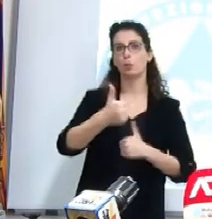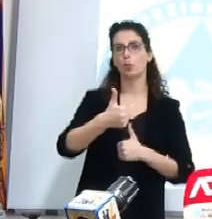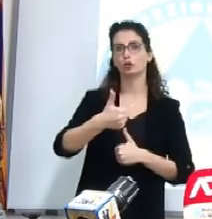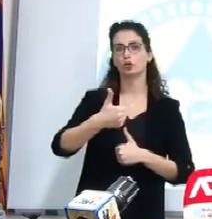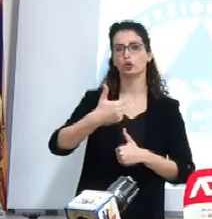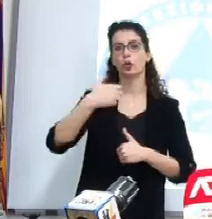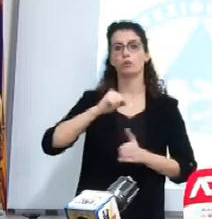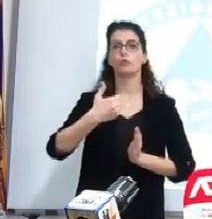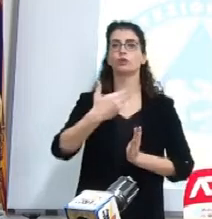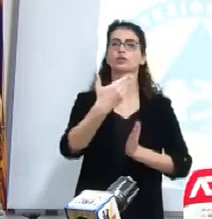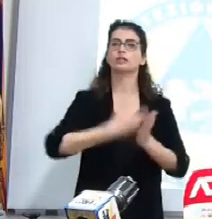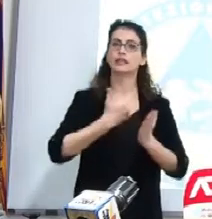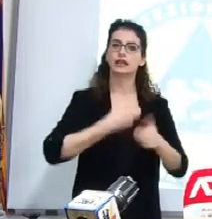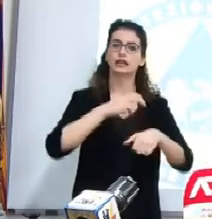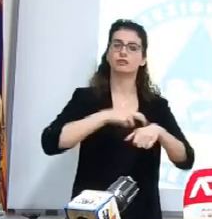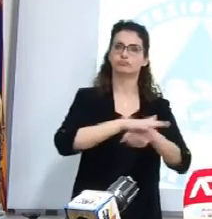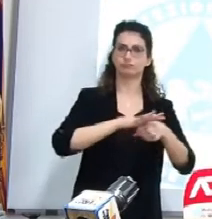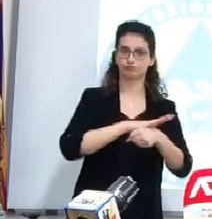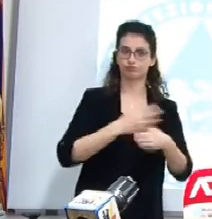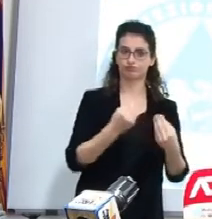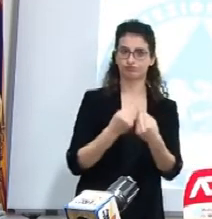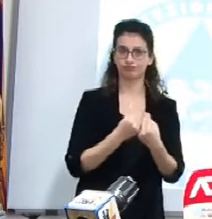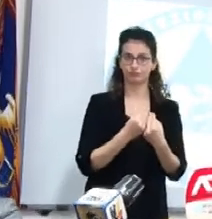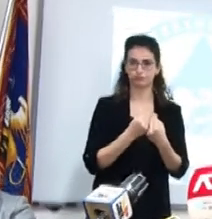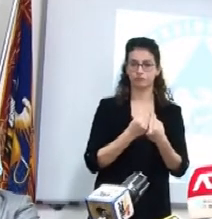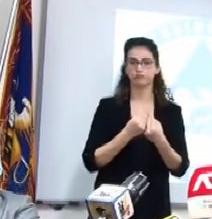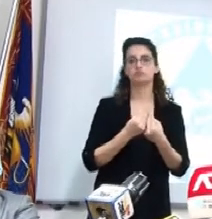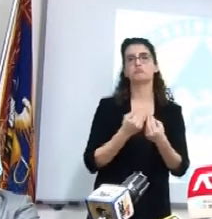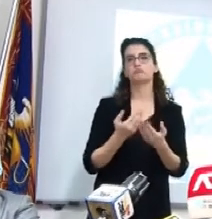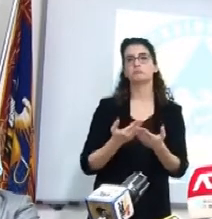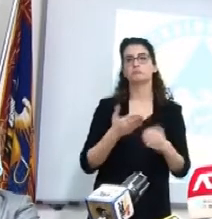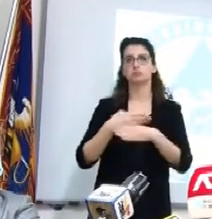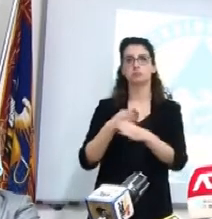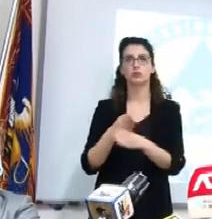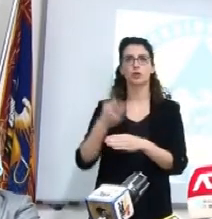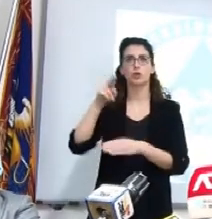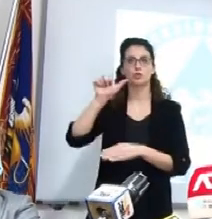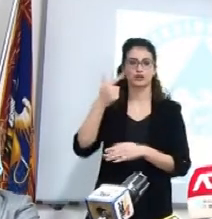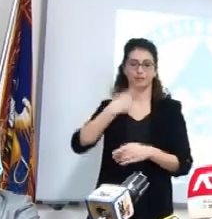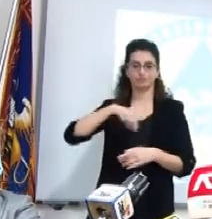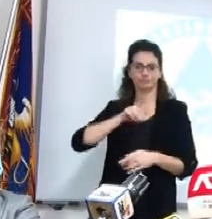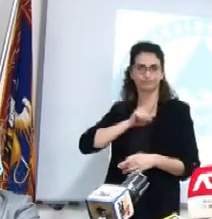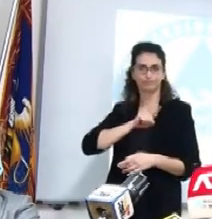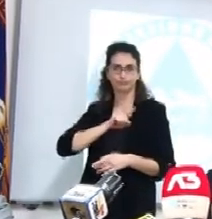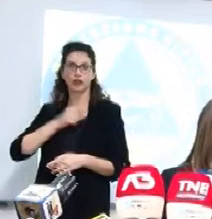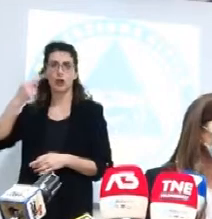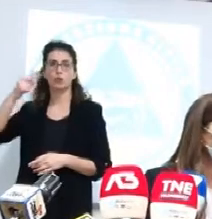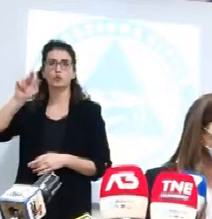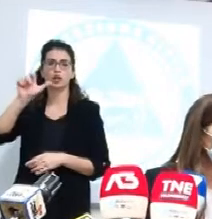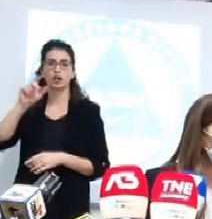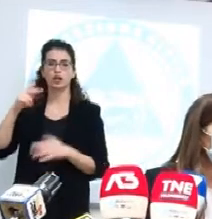colleghi di medicina generale li abbiamo condivisi con l'ausl che nel mio caso e la hus 9 ma è ovviamente un modello che stiamo cercando